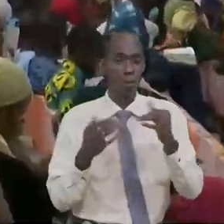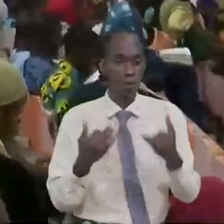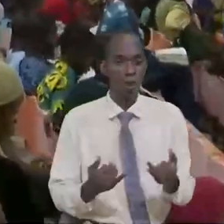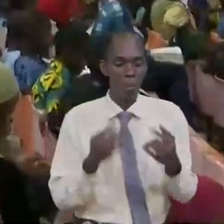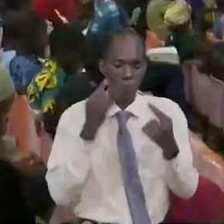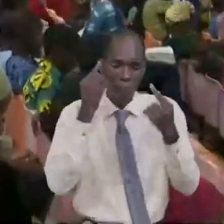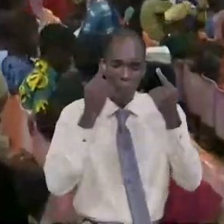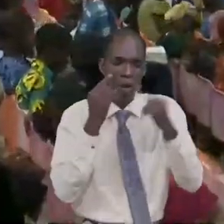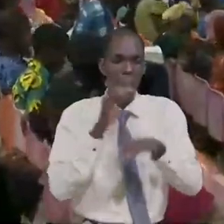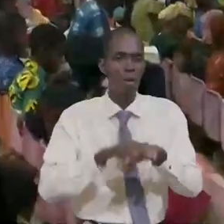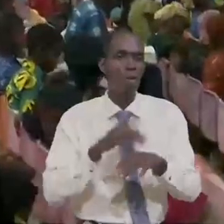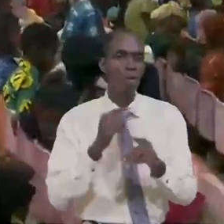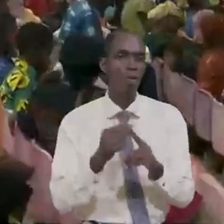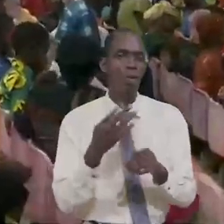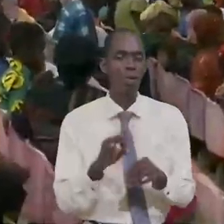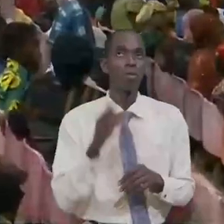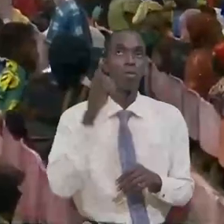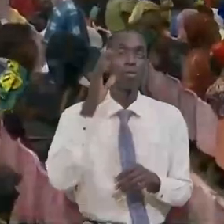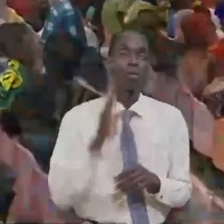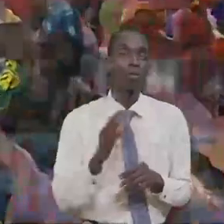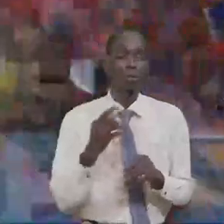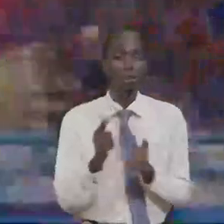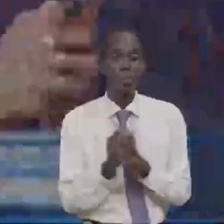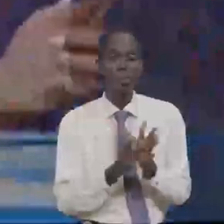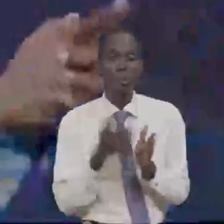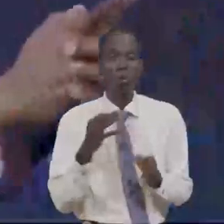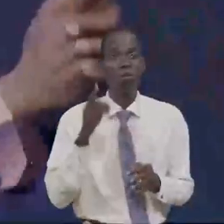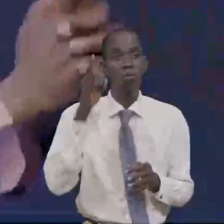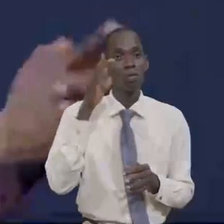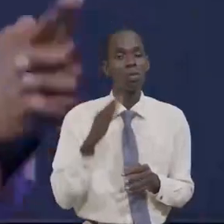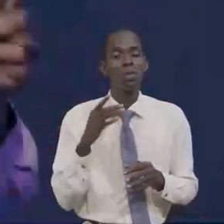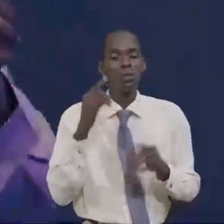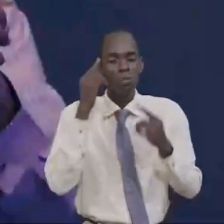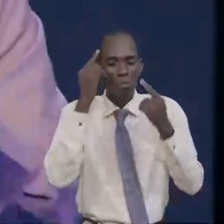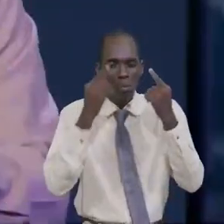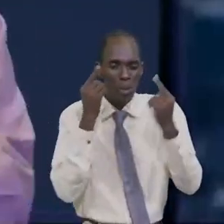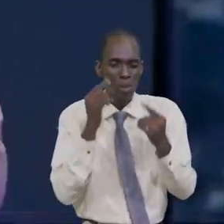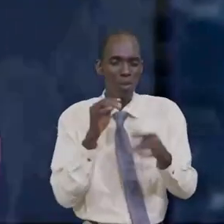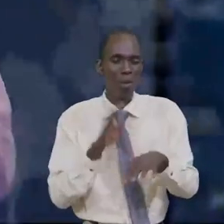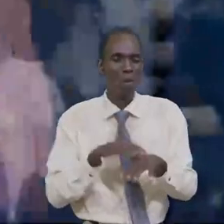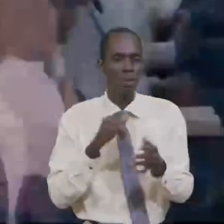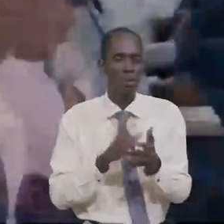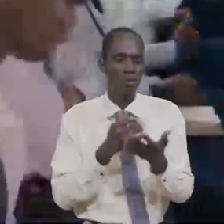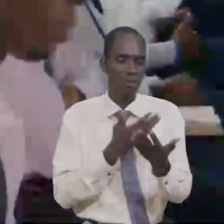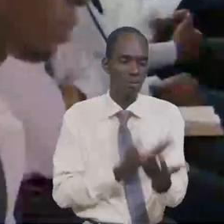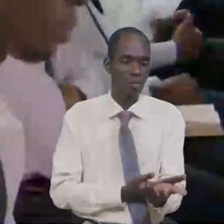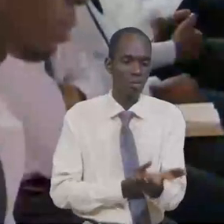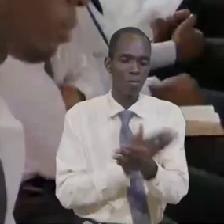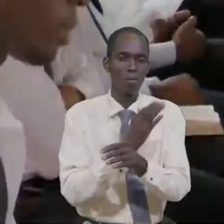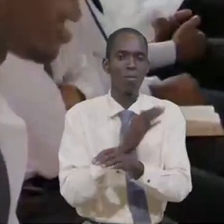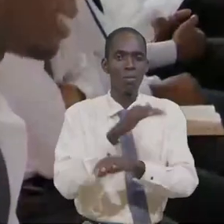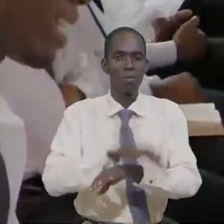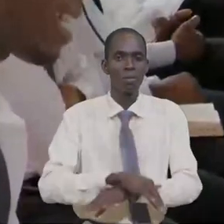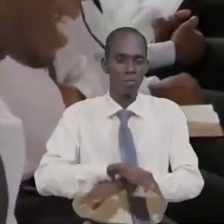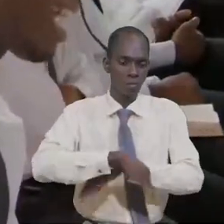médite le jour et nuit médite jour et nuit médite dites-moi comment